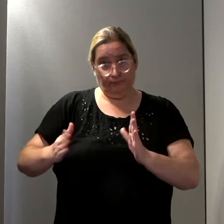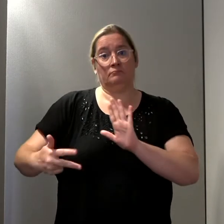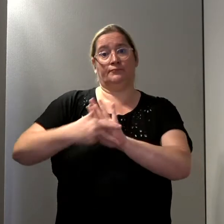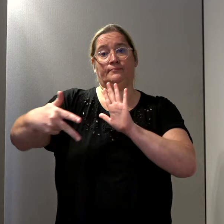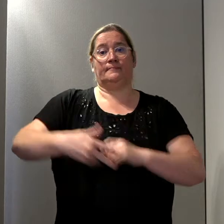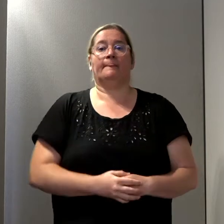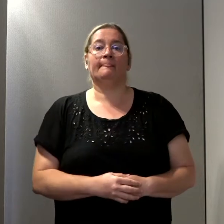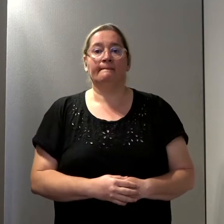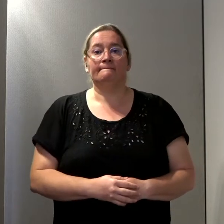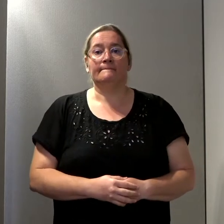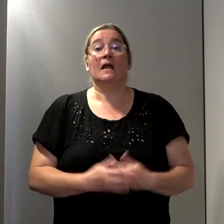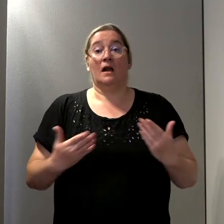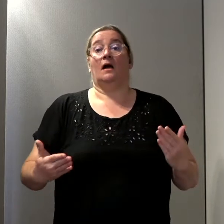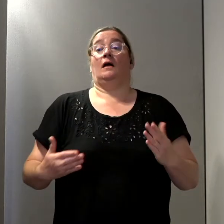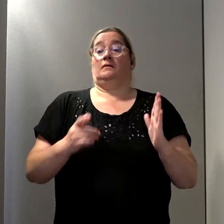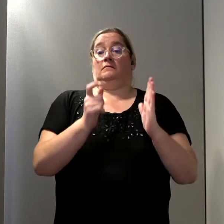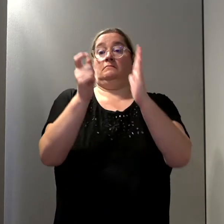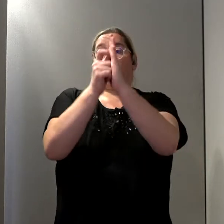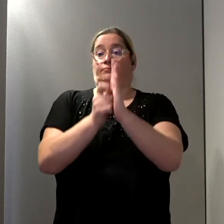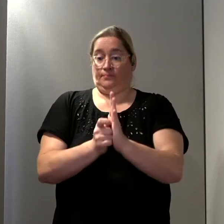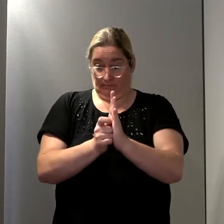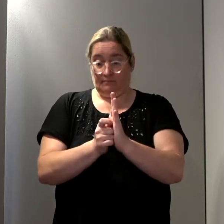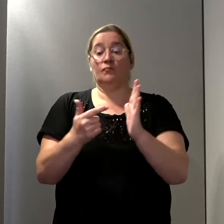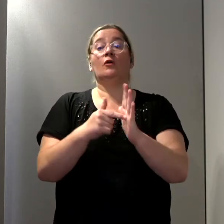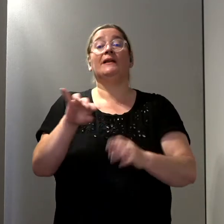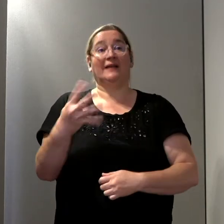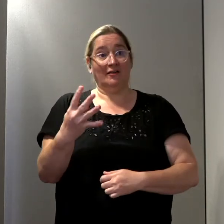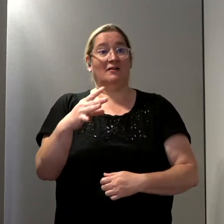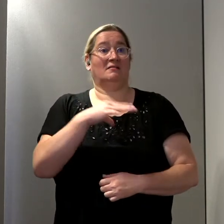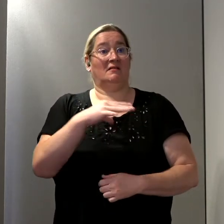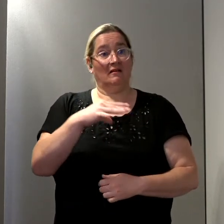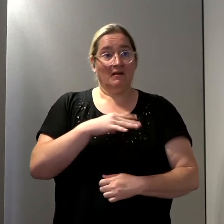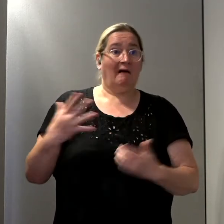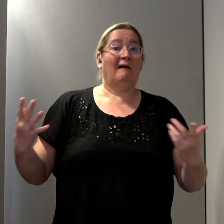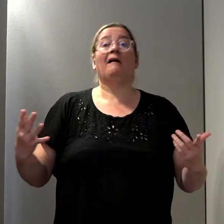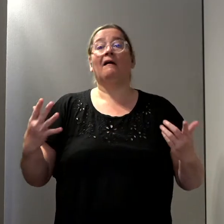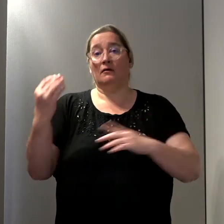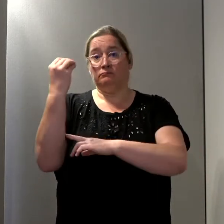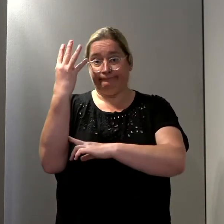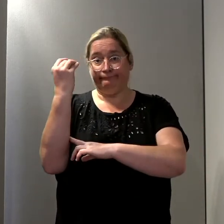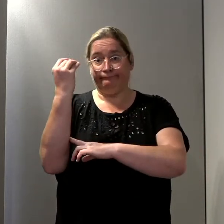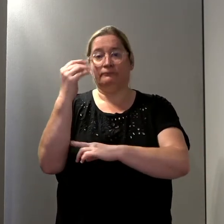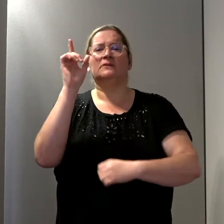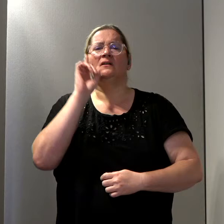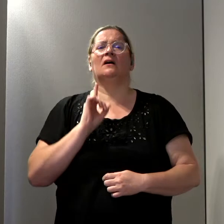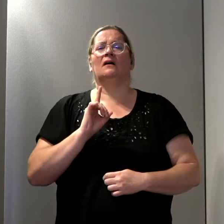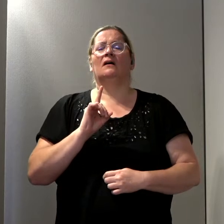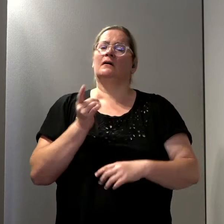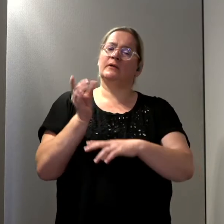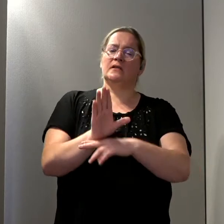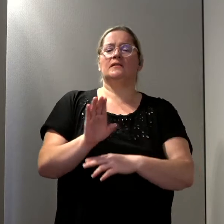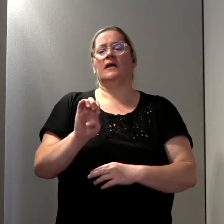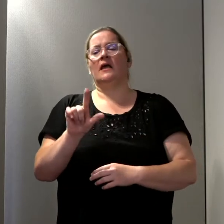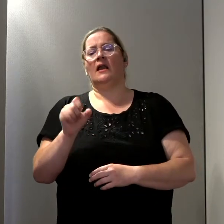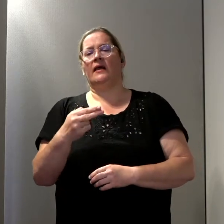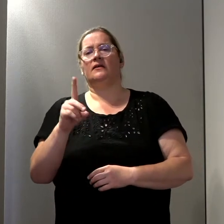ici, sur la chronologie, en 2014, j'ai un tweet selfie prise par la présentatrice Ellen DeGeneres lors de la cérémonie